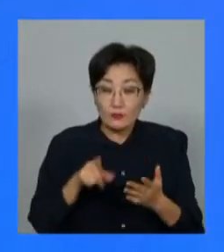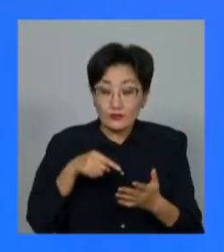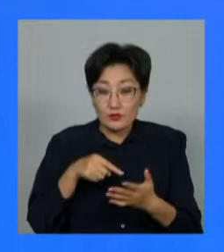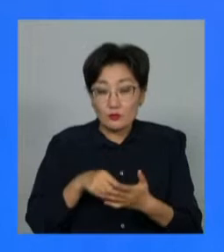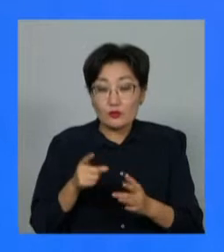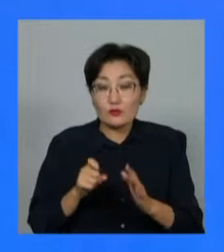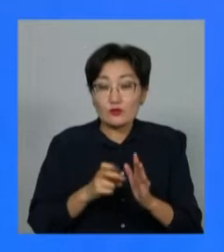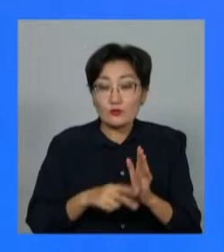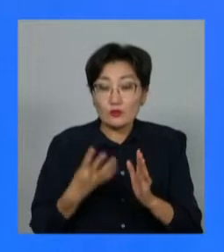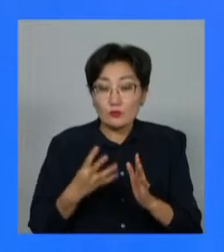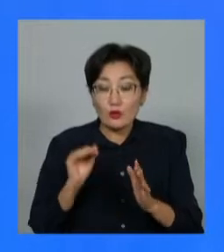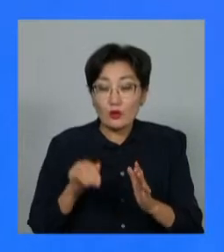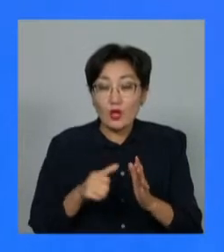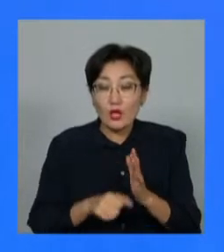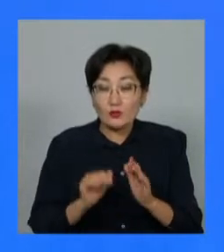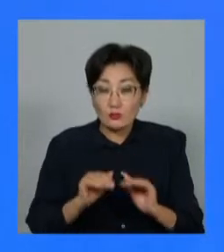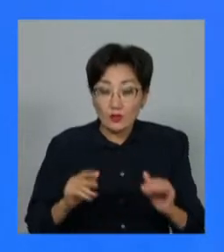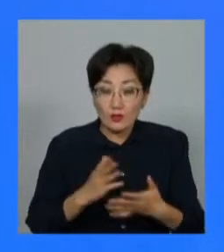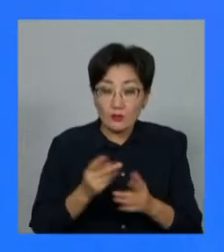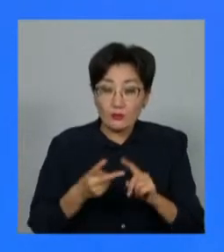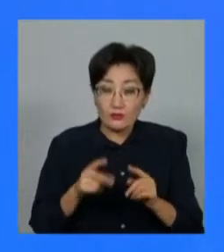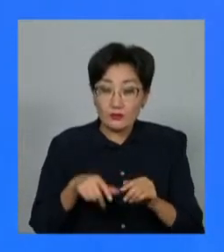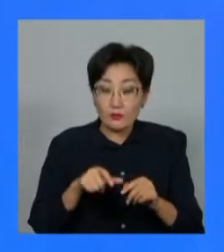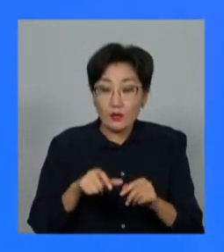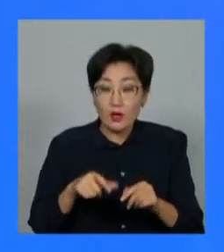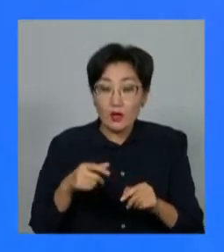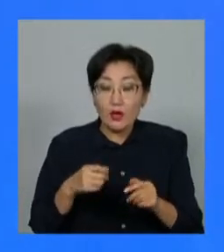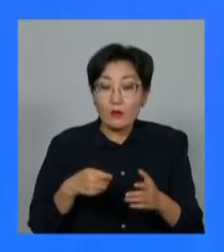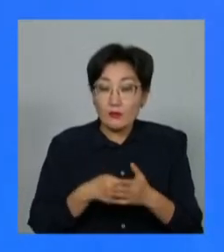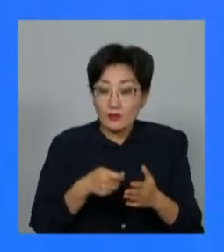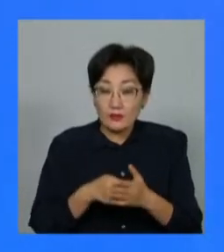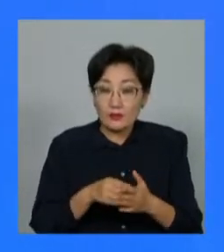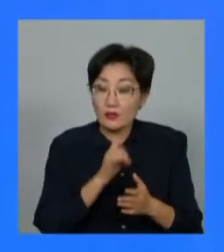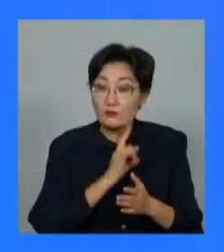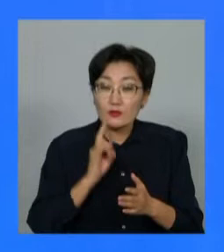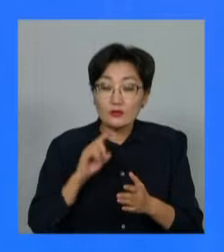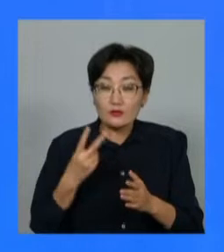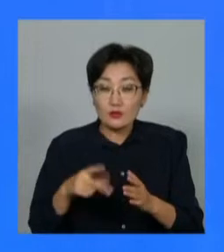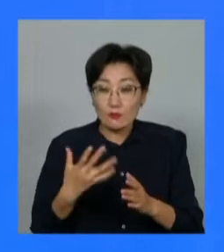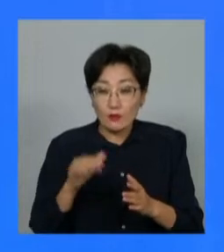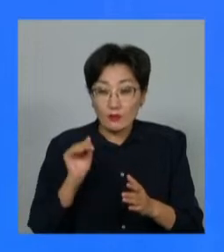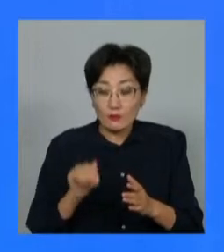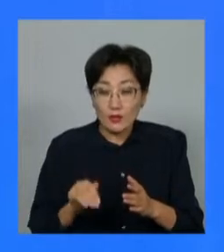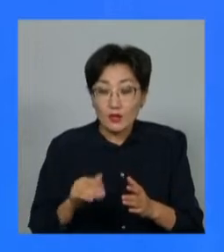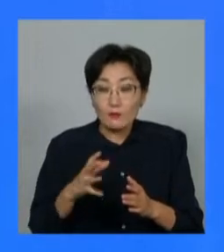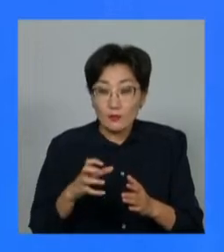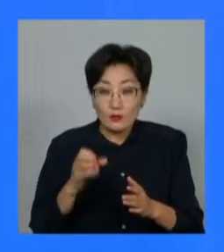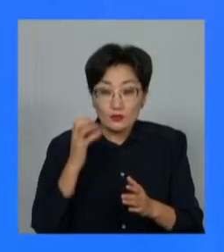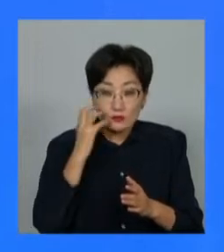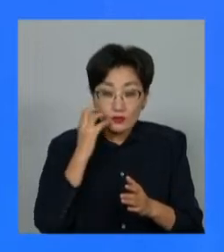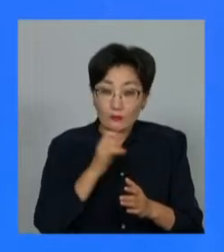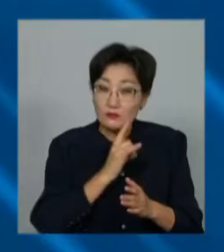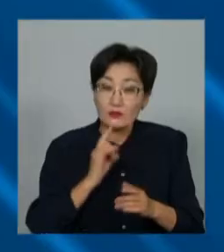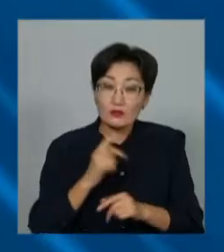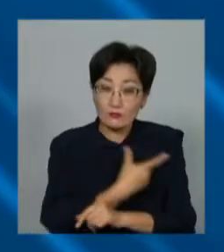мегаполистегі 174600 бала тұр. Екінші кезекте бала емізетін 67000 әйел мен 20500 аяғы ауыр келіншектерге салынады.